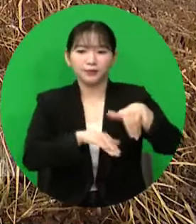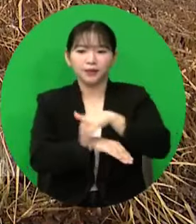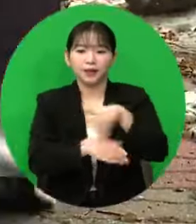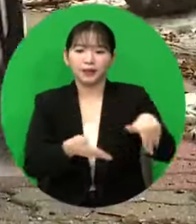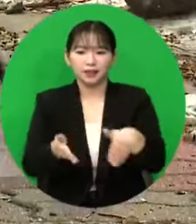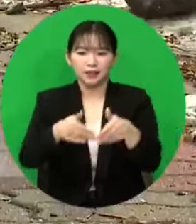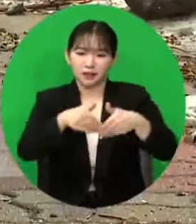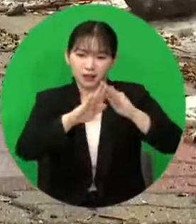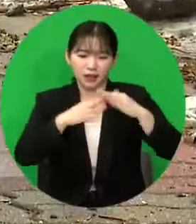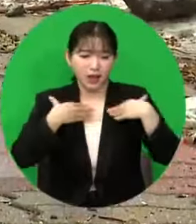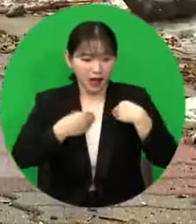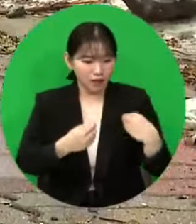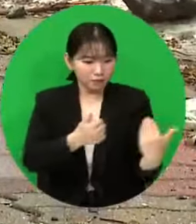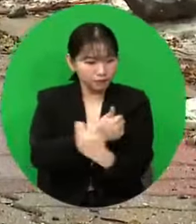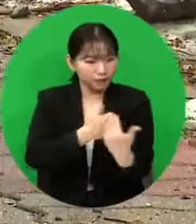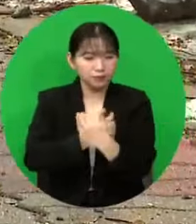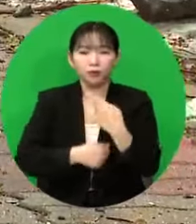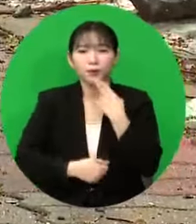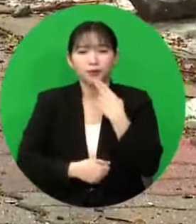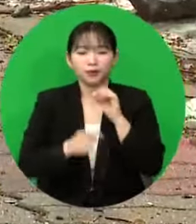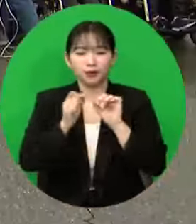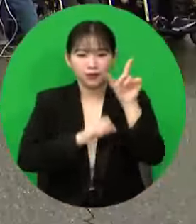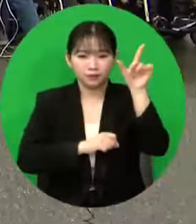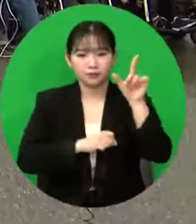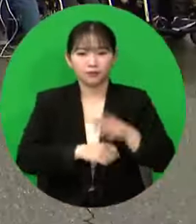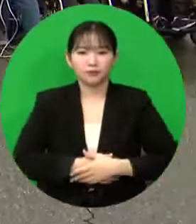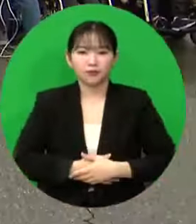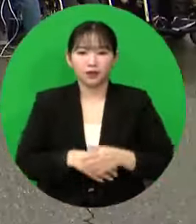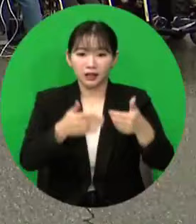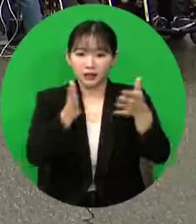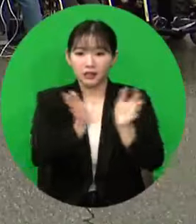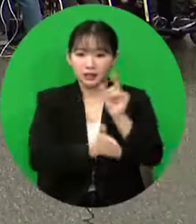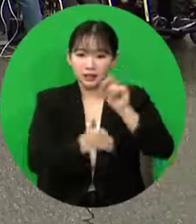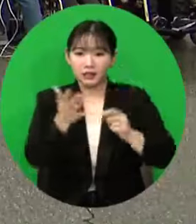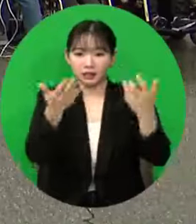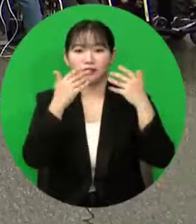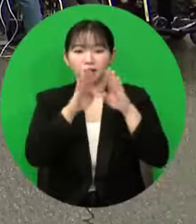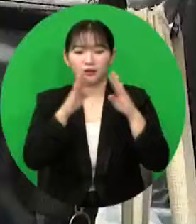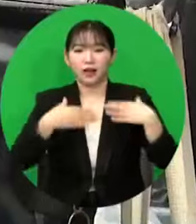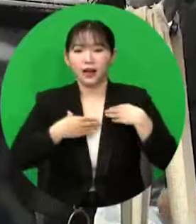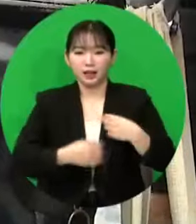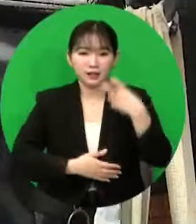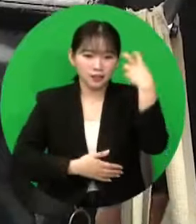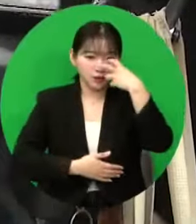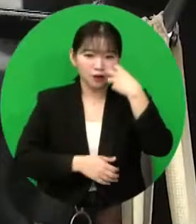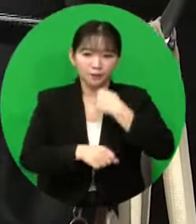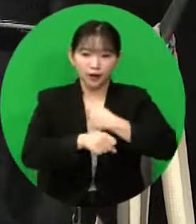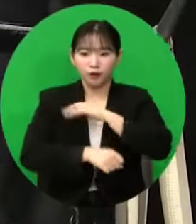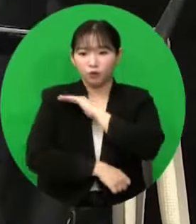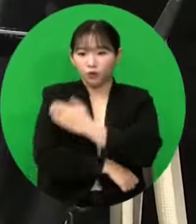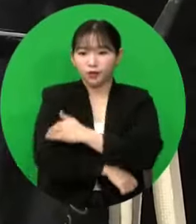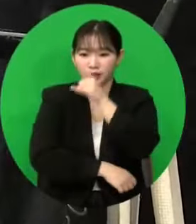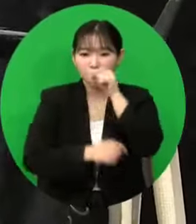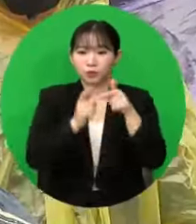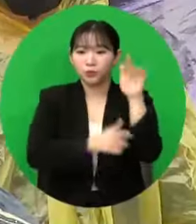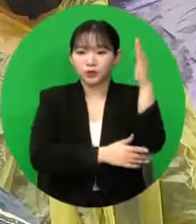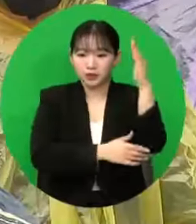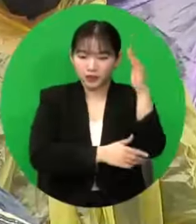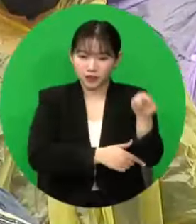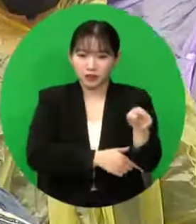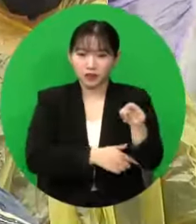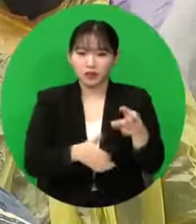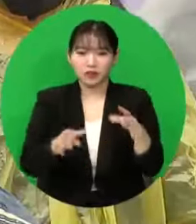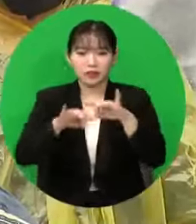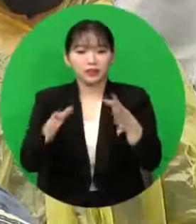있고 안전장치도 없는 곳이 많았습니다. 단체는 기자회견을 열고 안전점검 등을 할 권한이 있는 목포시가